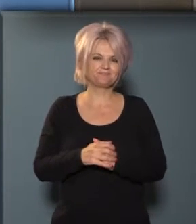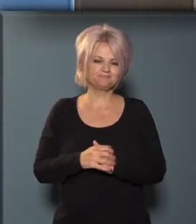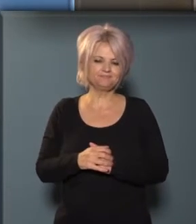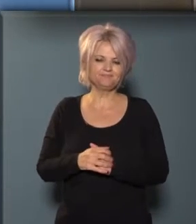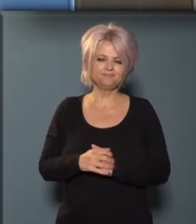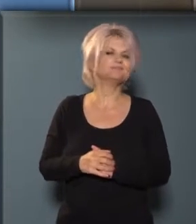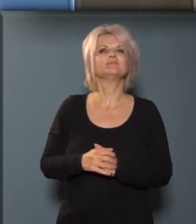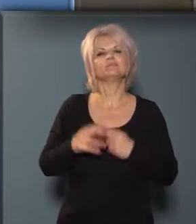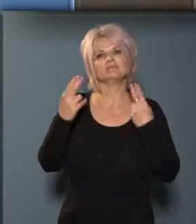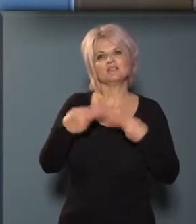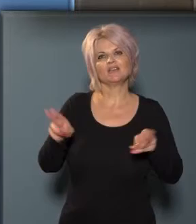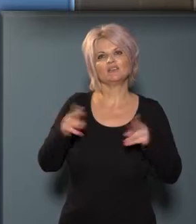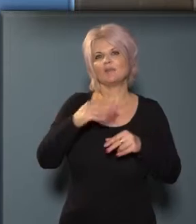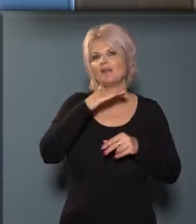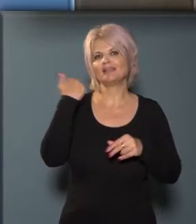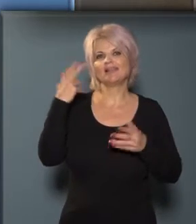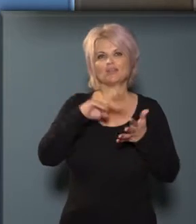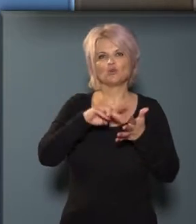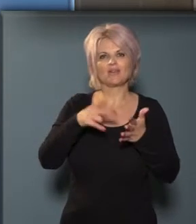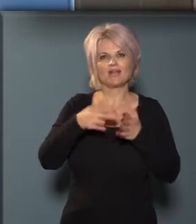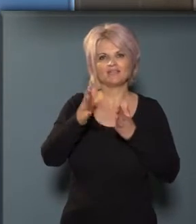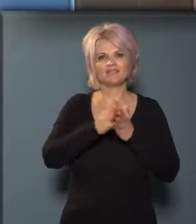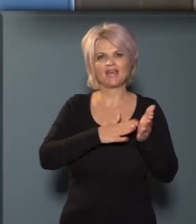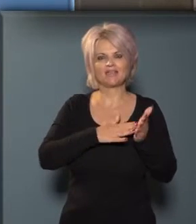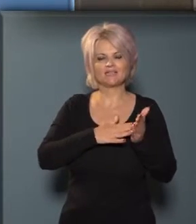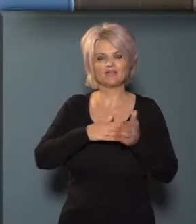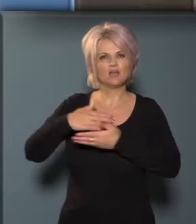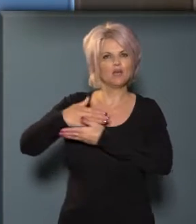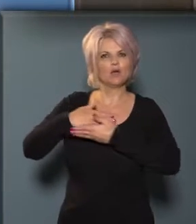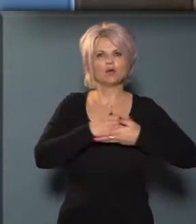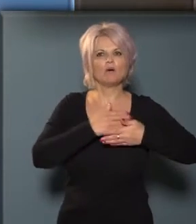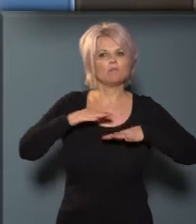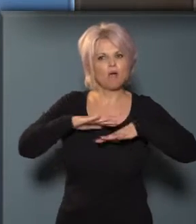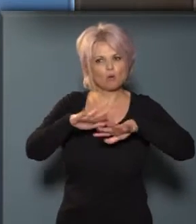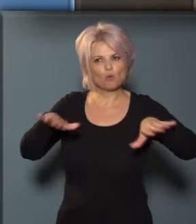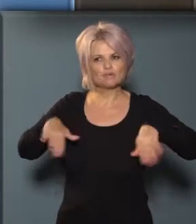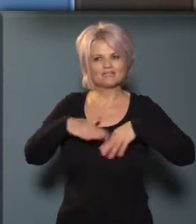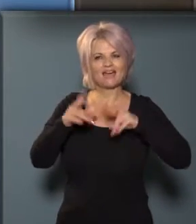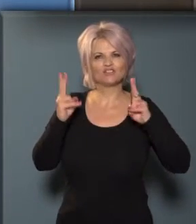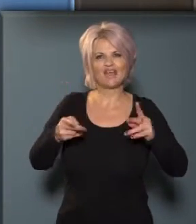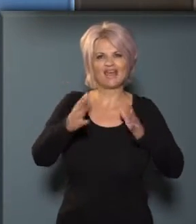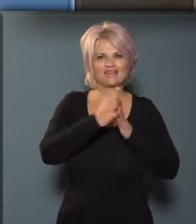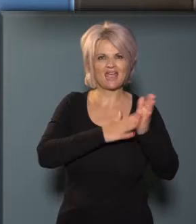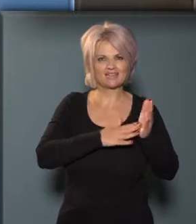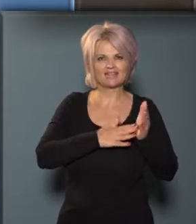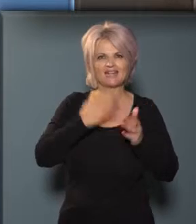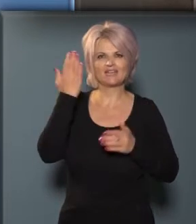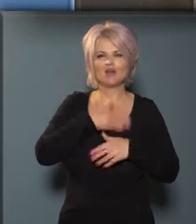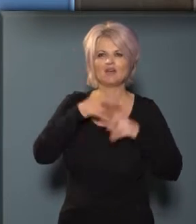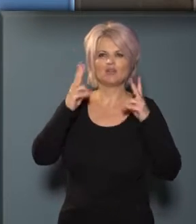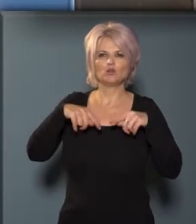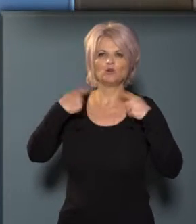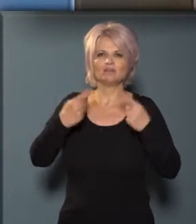És nem lehet elég korán elkezdeni? Hát nem lehet elég korán elkezdeni. A babaúszástól el kell kezdeni, ha lehetőség van rá,